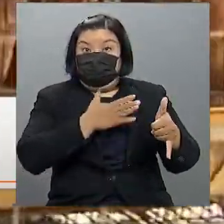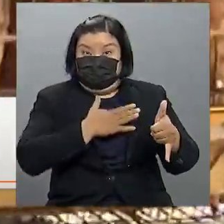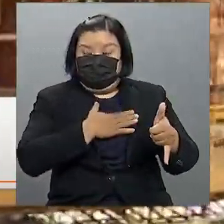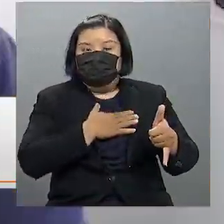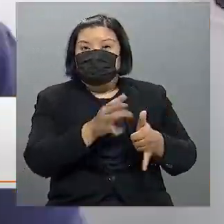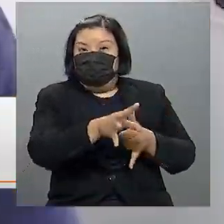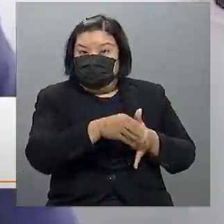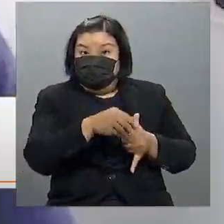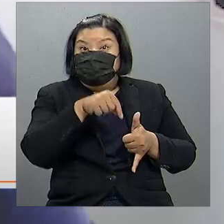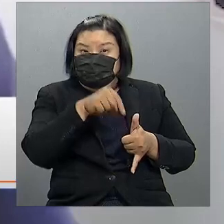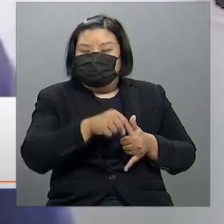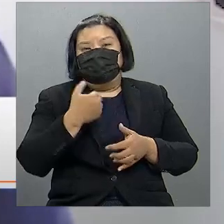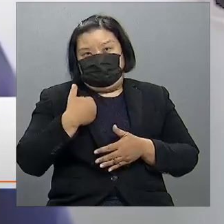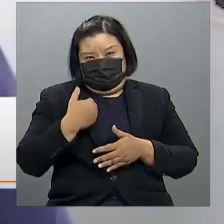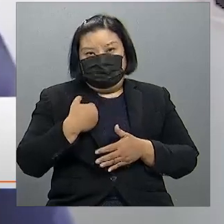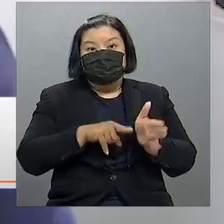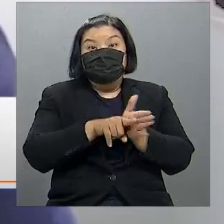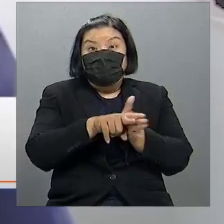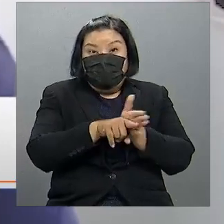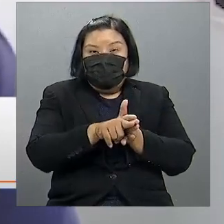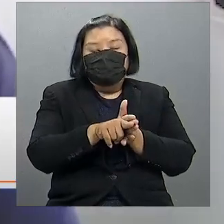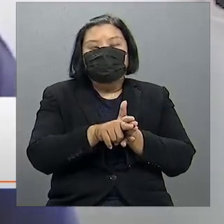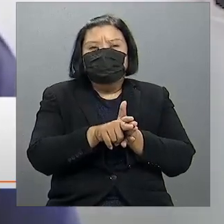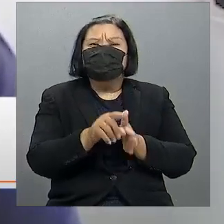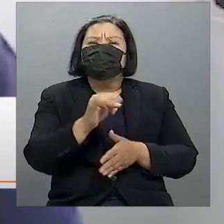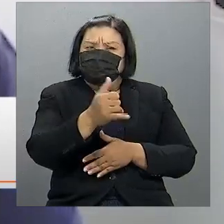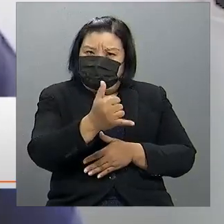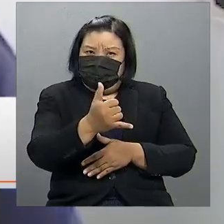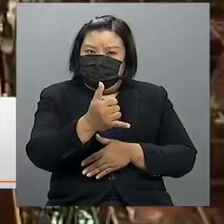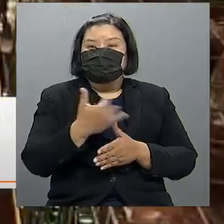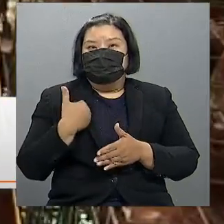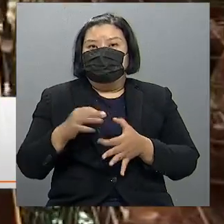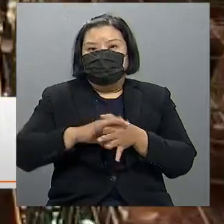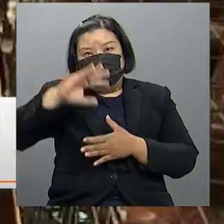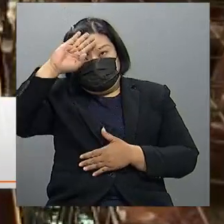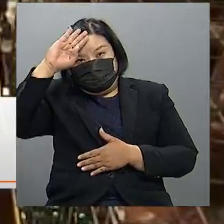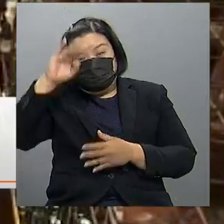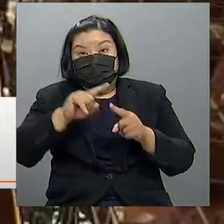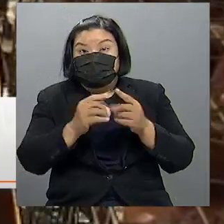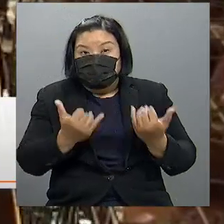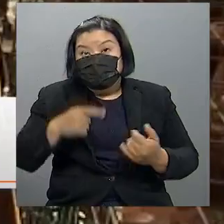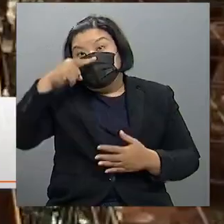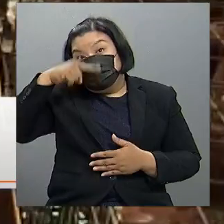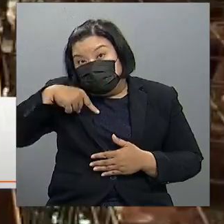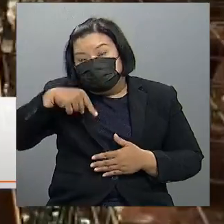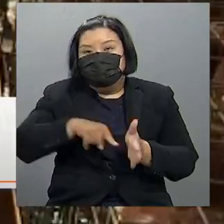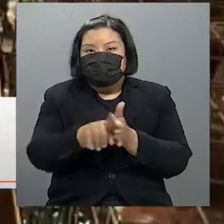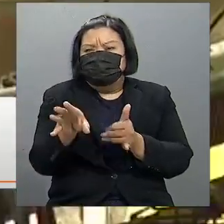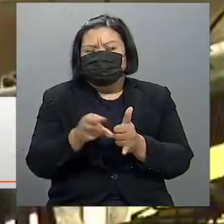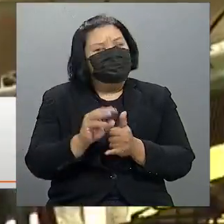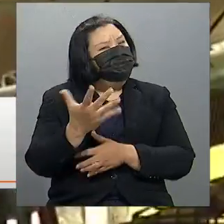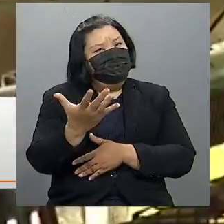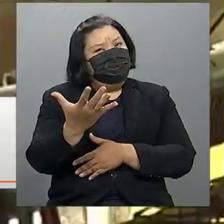มีเรื่องของเชื้อโรคที่อยู่ในประจำถิ่นอยู่แล้วอันนี้ก็จะทำให้คนติดตายฉะนั้นในประเทศไทยตอนนี้ไม่น่ามีความกังวลใดๆทั้งสิ้นนะครับจริงๆต้องบอกว่าบ